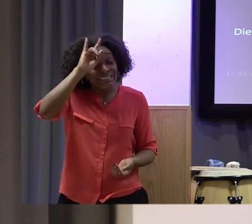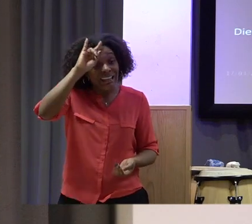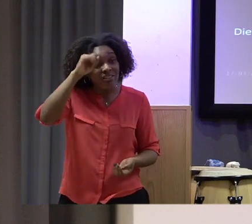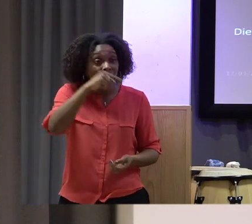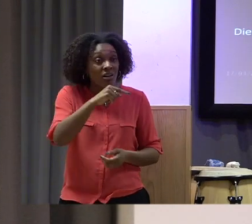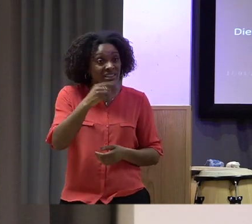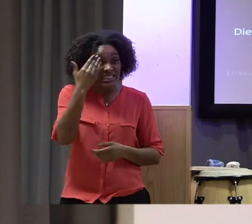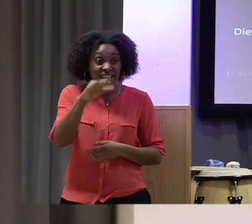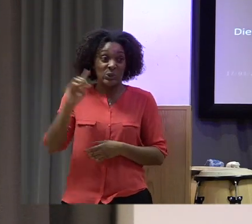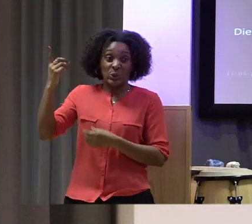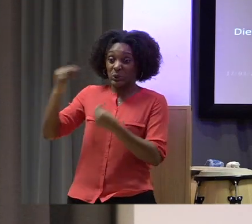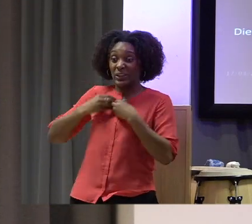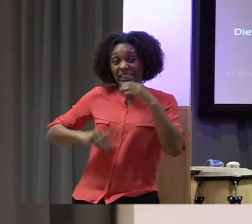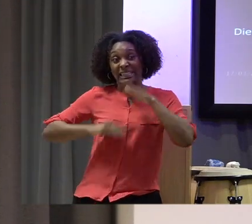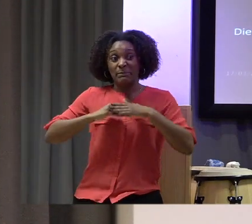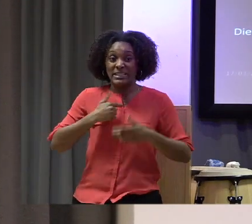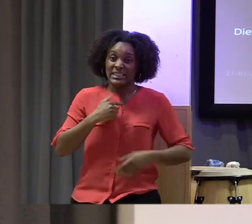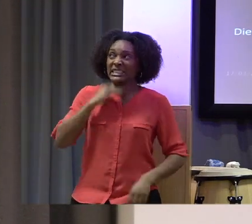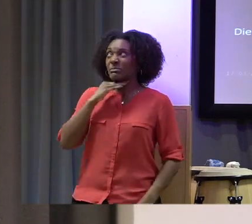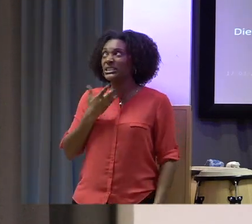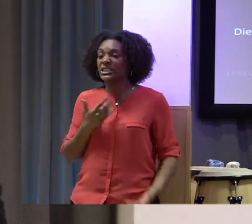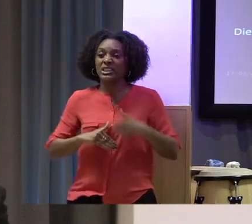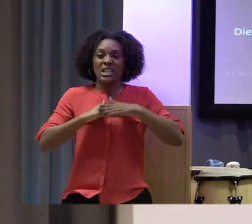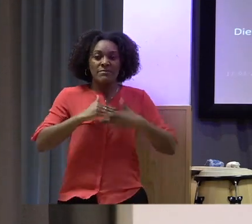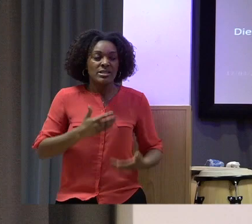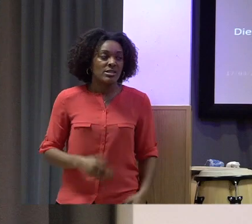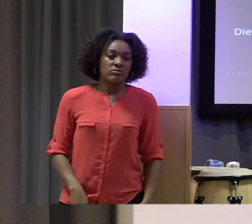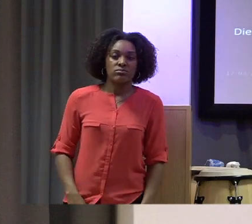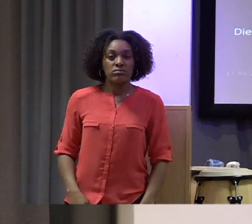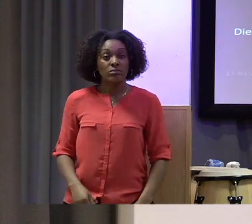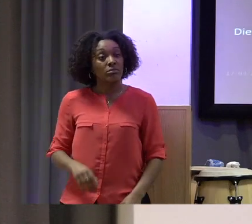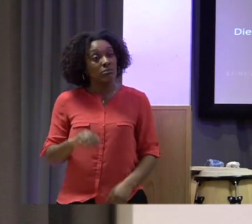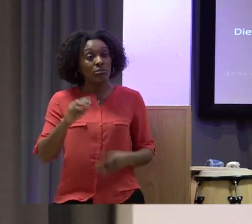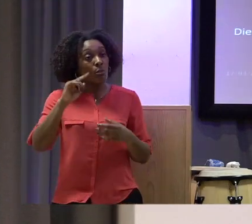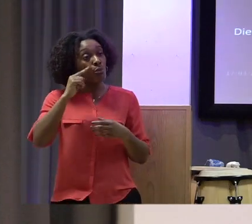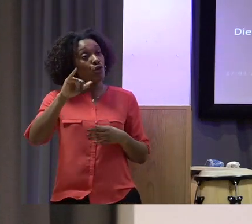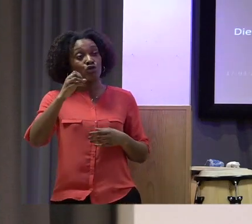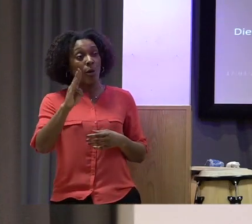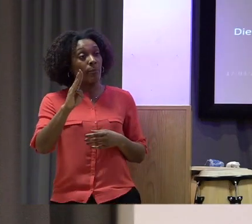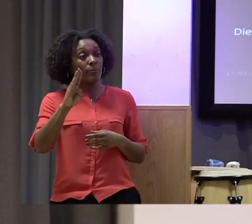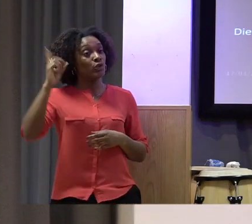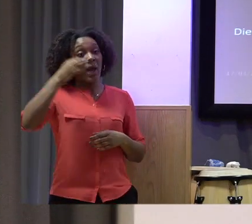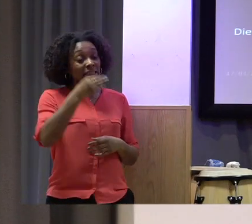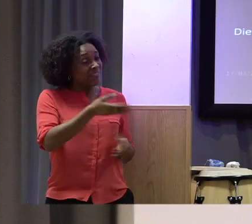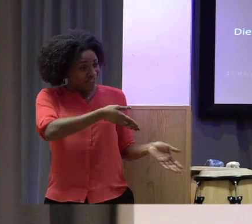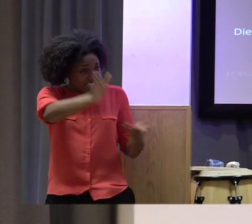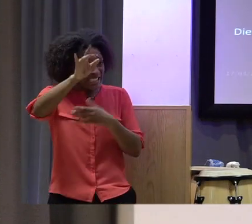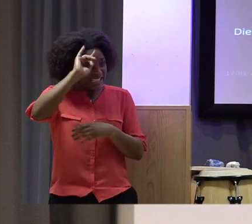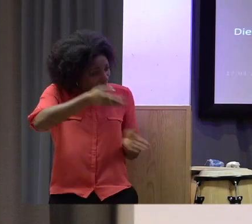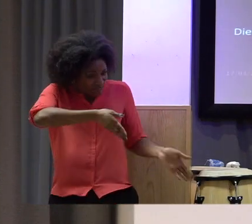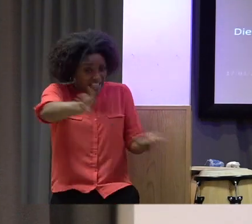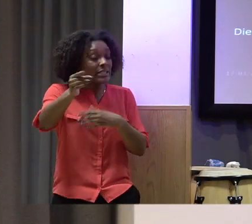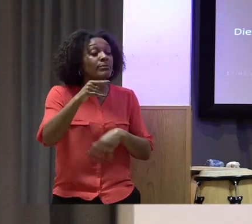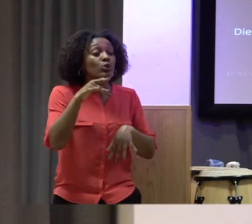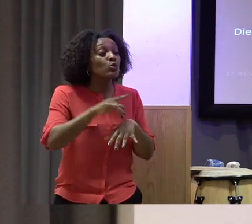avec les limites que Dieu lui fixe. Et dans le cas de Job, Dieu lui avait dit, tu peux tout faire, mais pour sa vie, tu ne touches pas. Notre